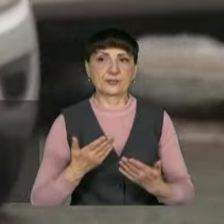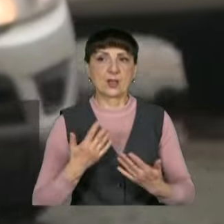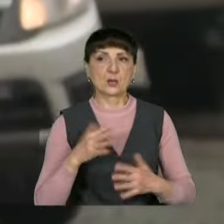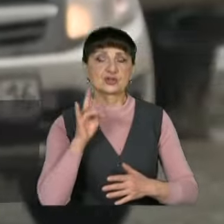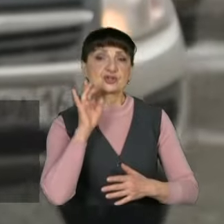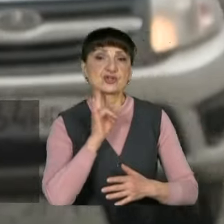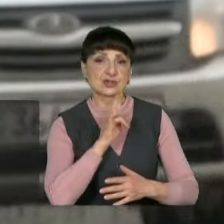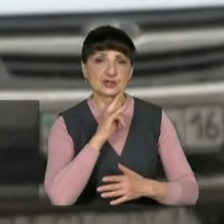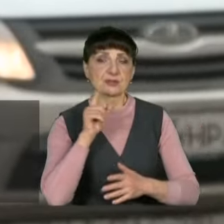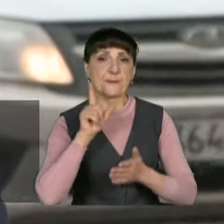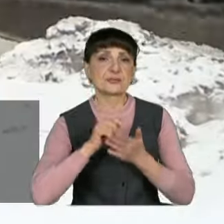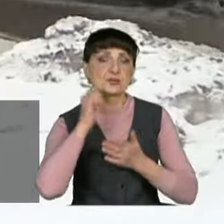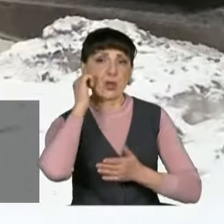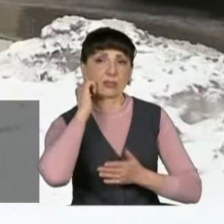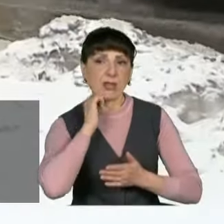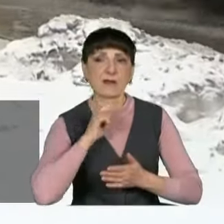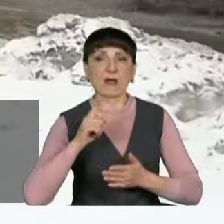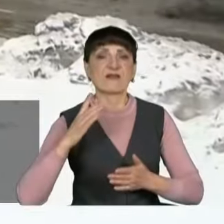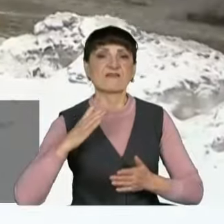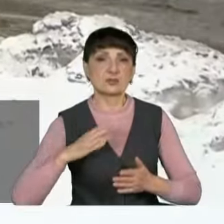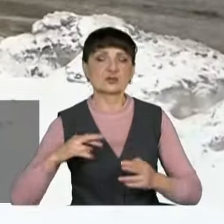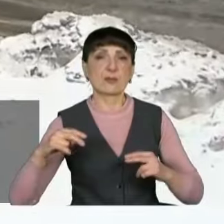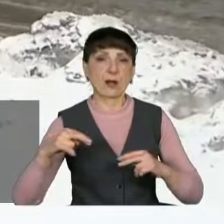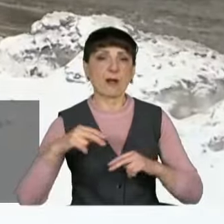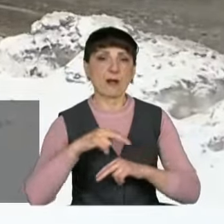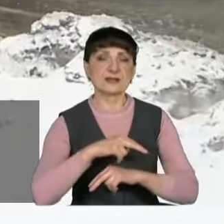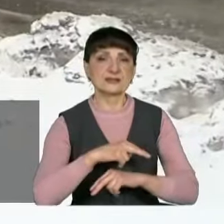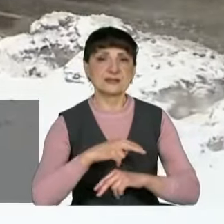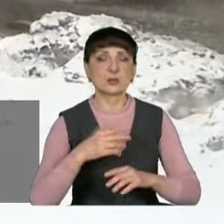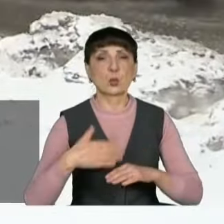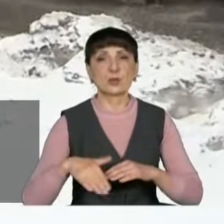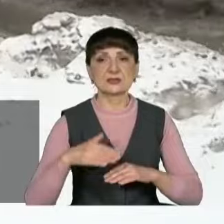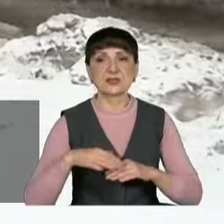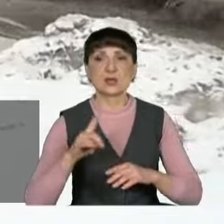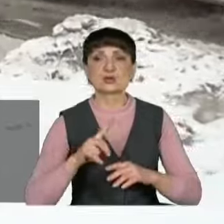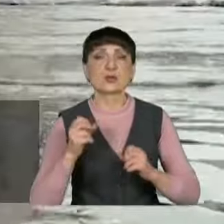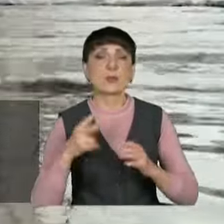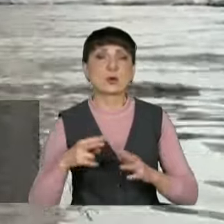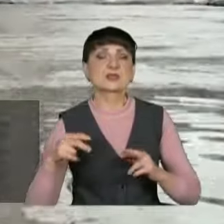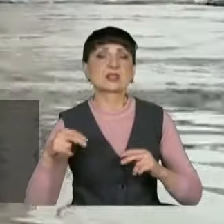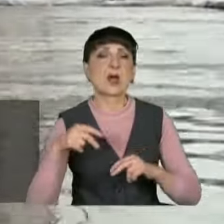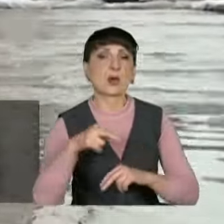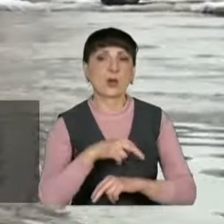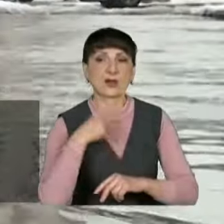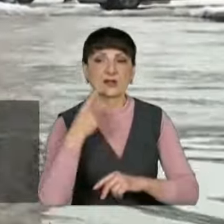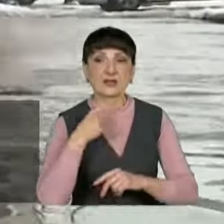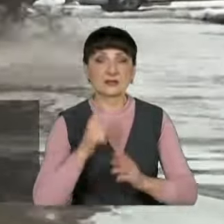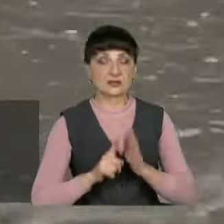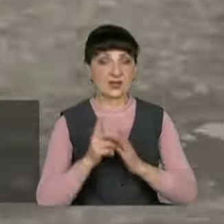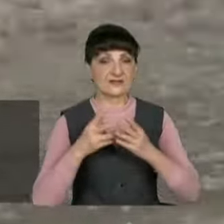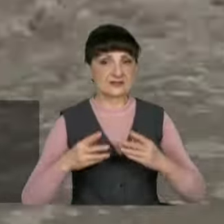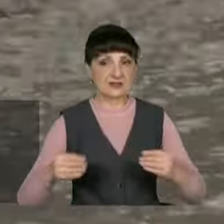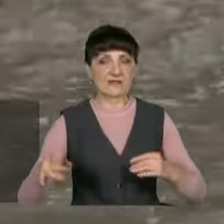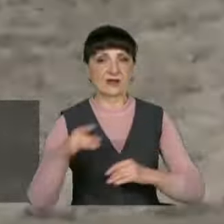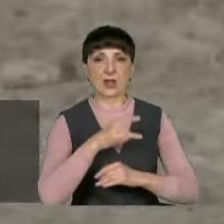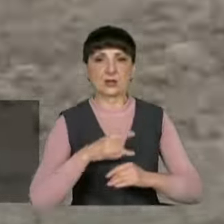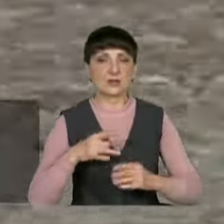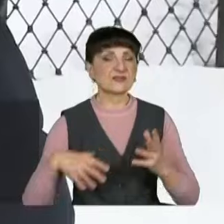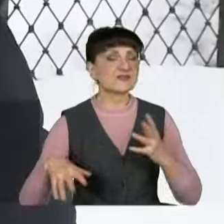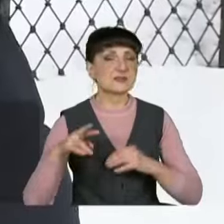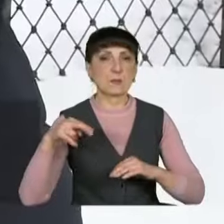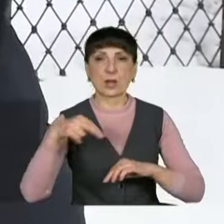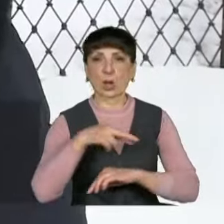Надежда Ивановна, несмотря на солидный возраст, вынуждена проходить по несколько кварталов, чтобы просто перейти дорогу. Говорит, с приходом весны в районе залило все